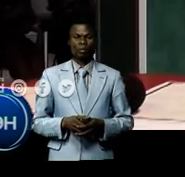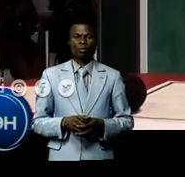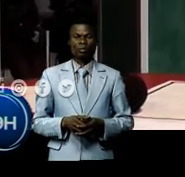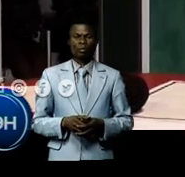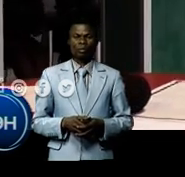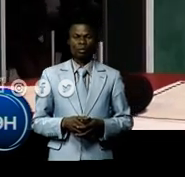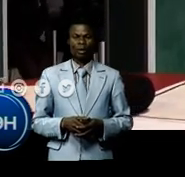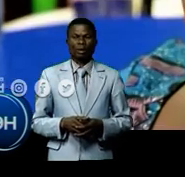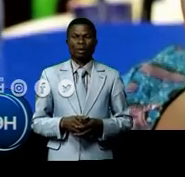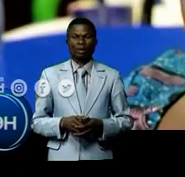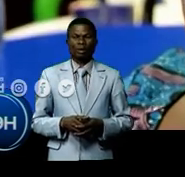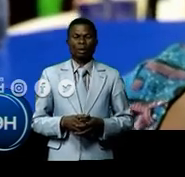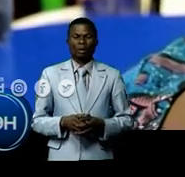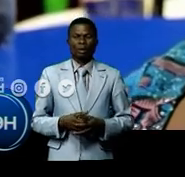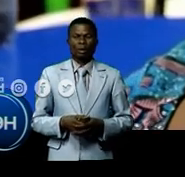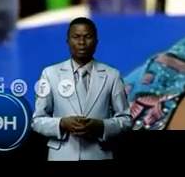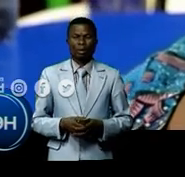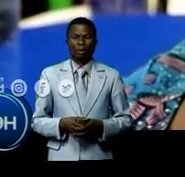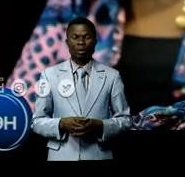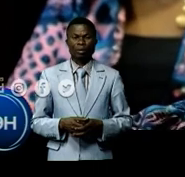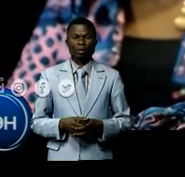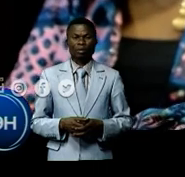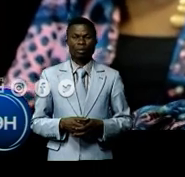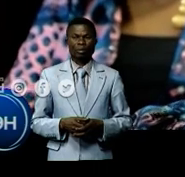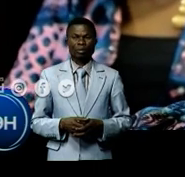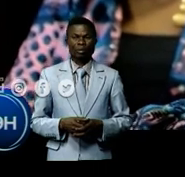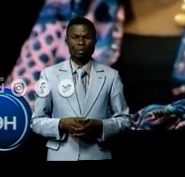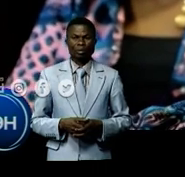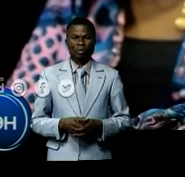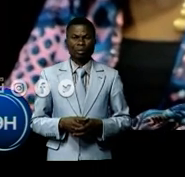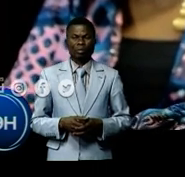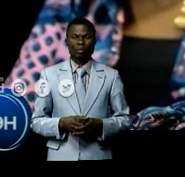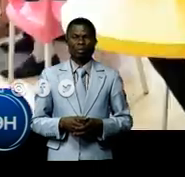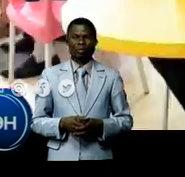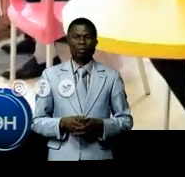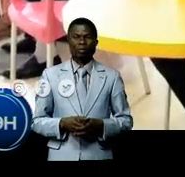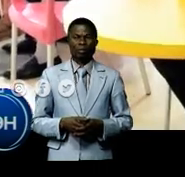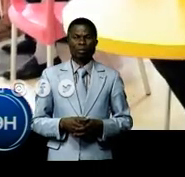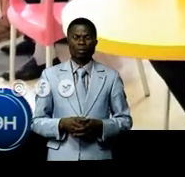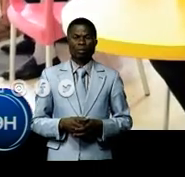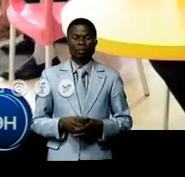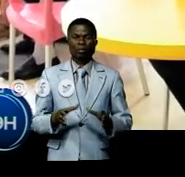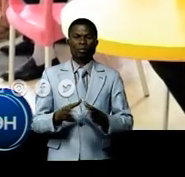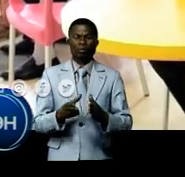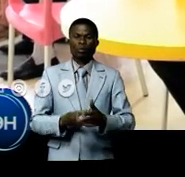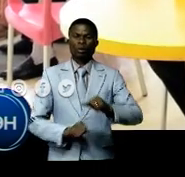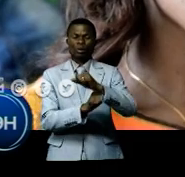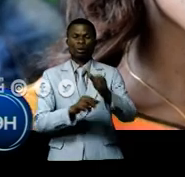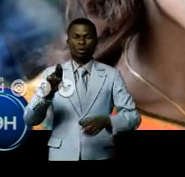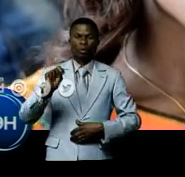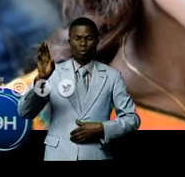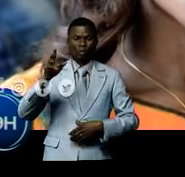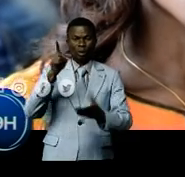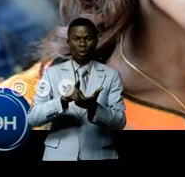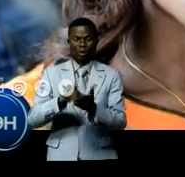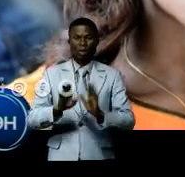était consacré à la diffusion et la promotion de la rumba congolaise dans le monde entier avec le concours de la RTNC. Les diplômes